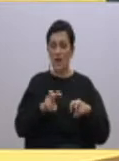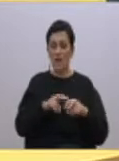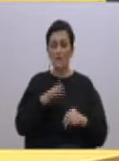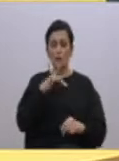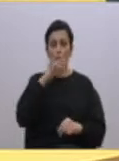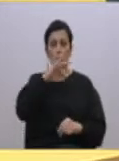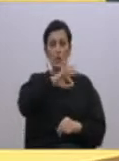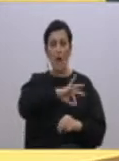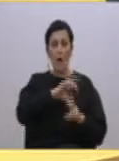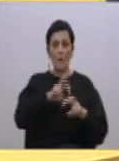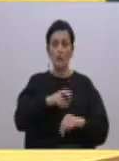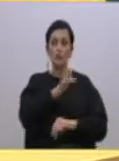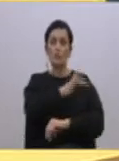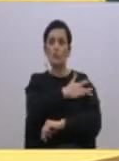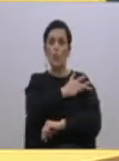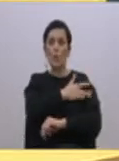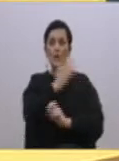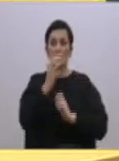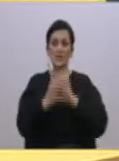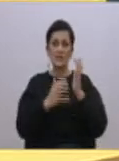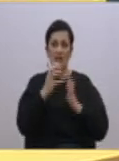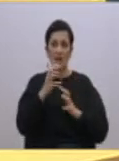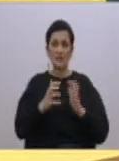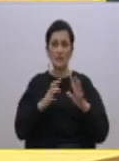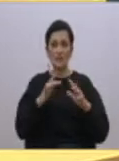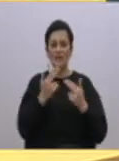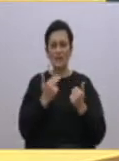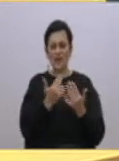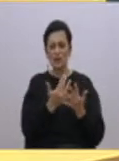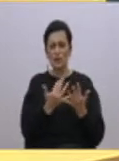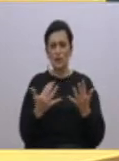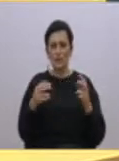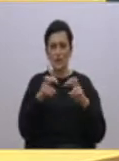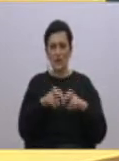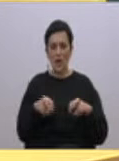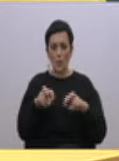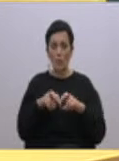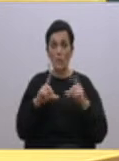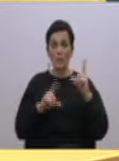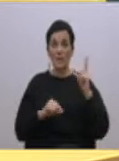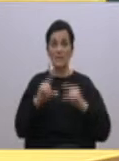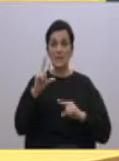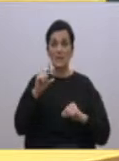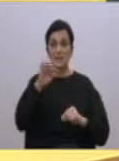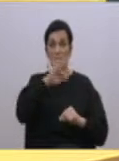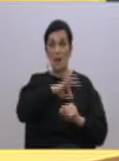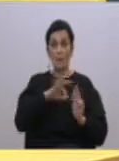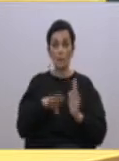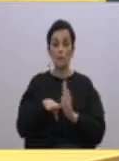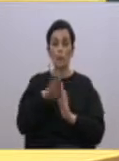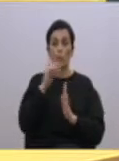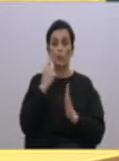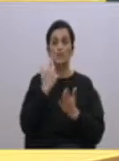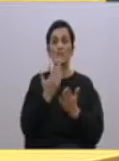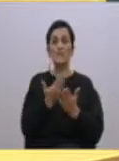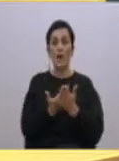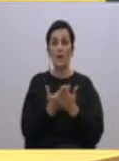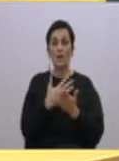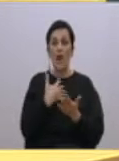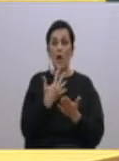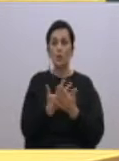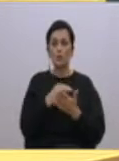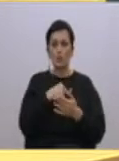გამოკვლევა, მომსახურებით საერთაშორისო ვაჭრობის გამოკვლევა და ასე შემდეგ. სტატისტიკის გამოყენების გაუმჯობესების თვალსაზრისით